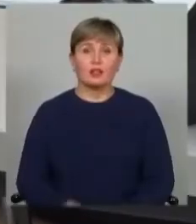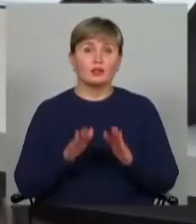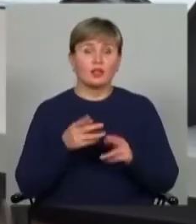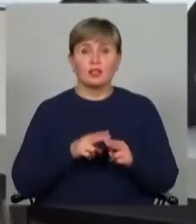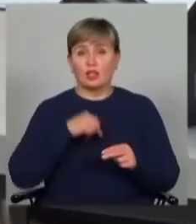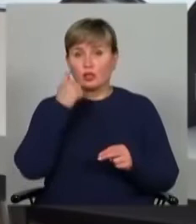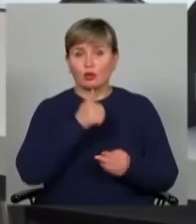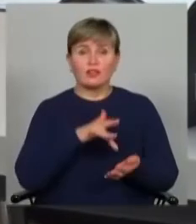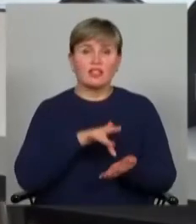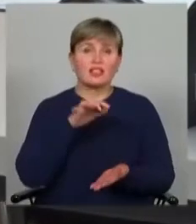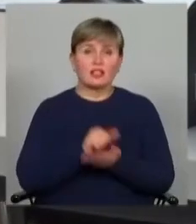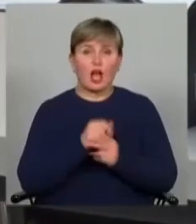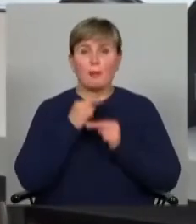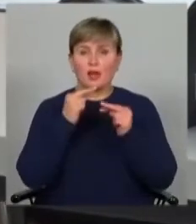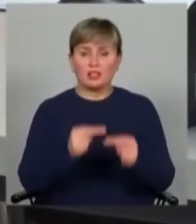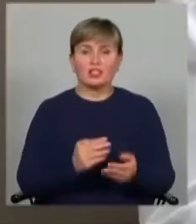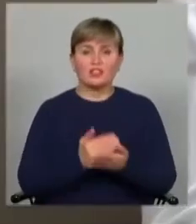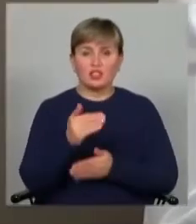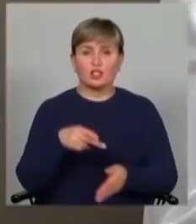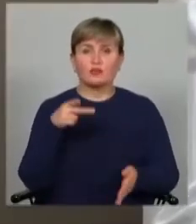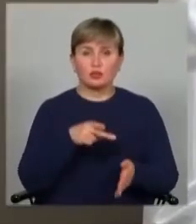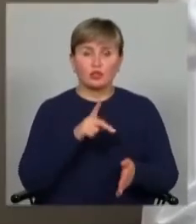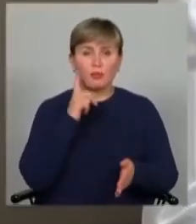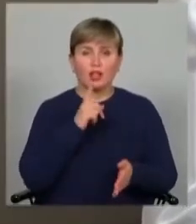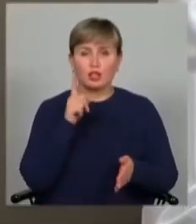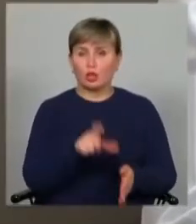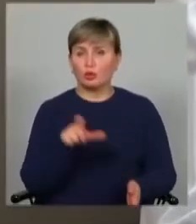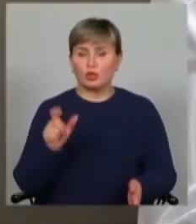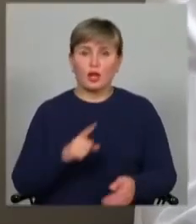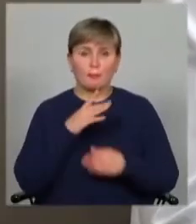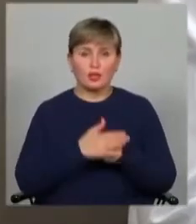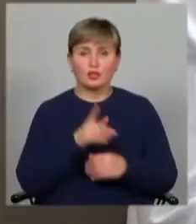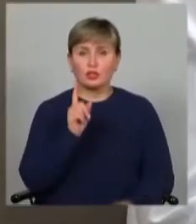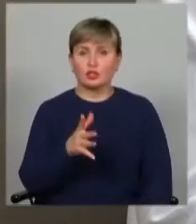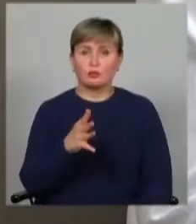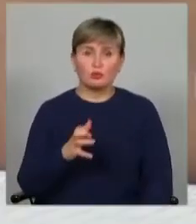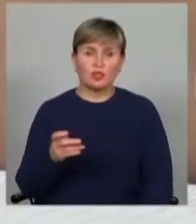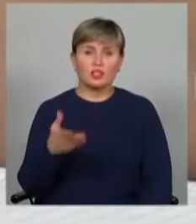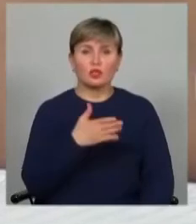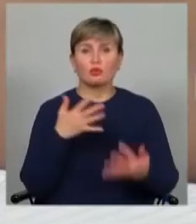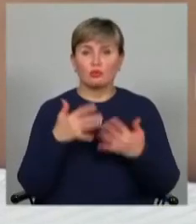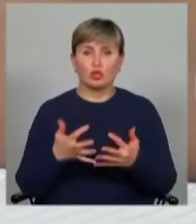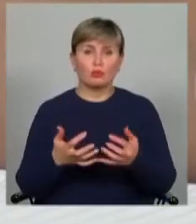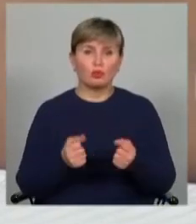этот год в центр занятости обратились свыше 2000 молодых людей. Почти 1500 из них уже